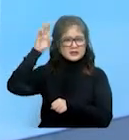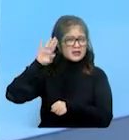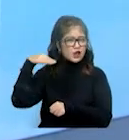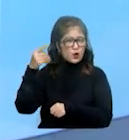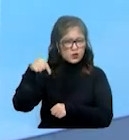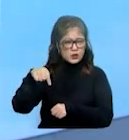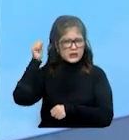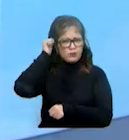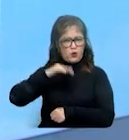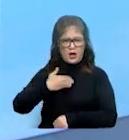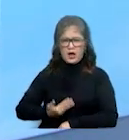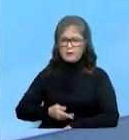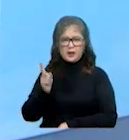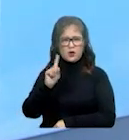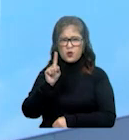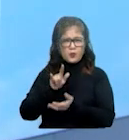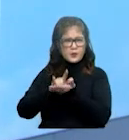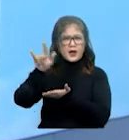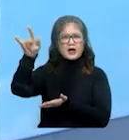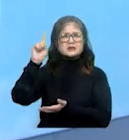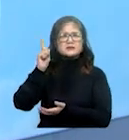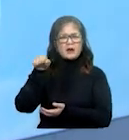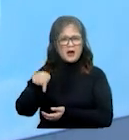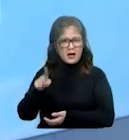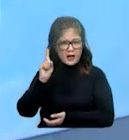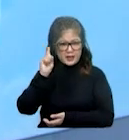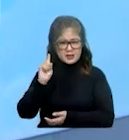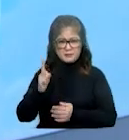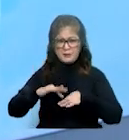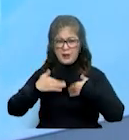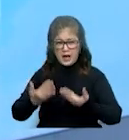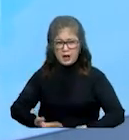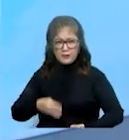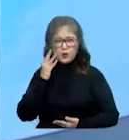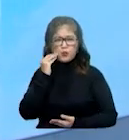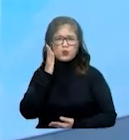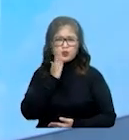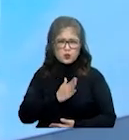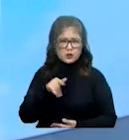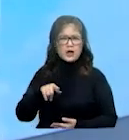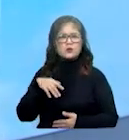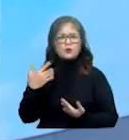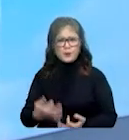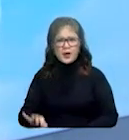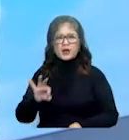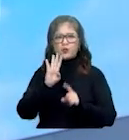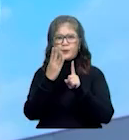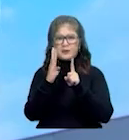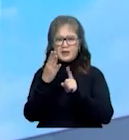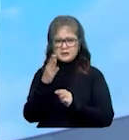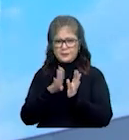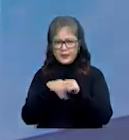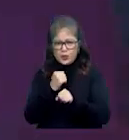Ibu hamil ini dilarang untuk berangkat karena sangat berbahaya bagi kondisi kehamilan, terlebih usia kehamilannya di bawah 14 minggu.